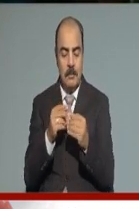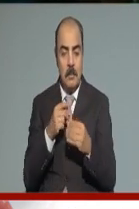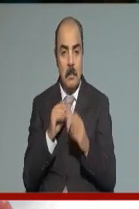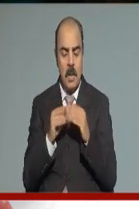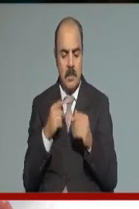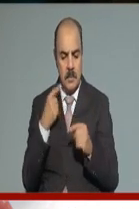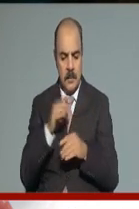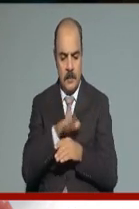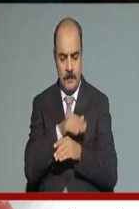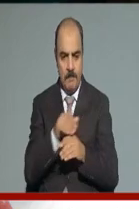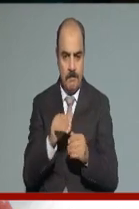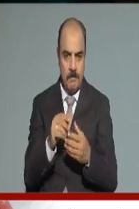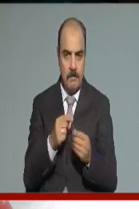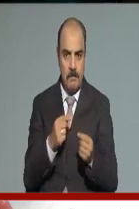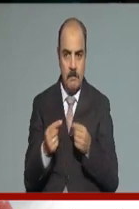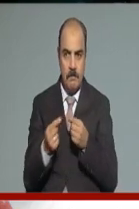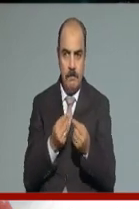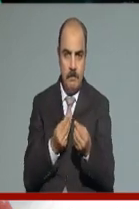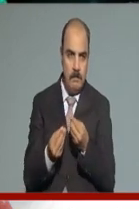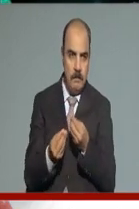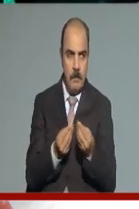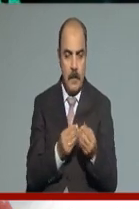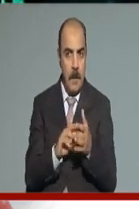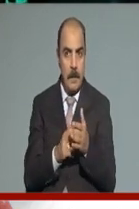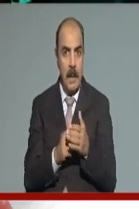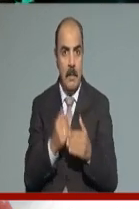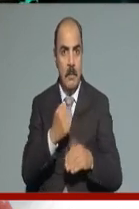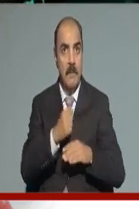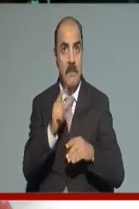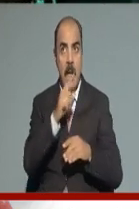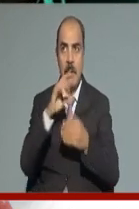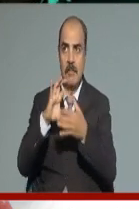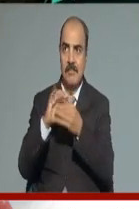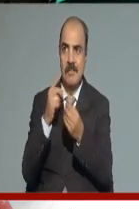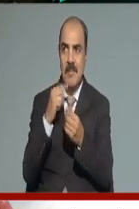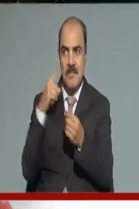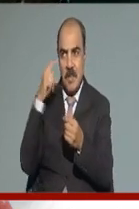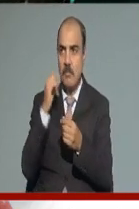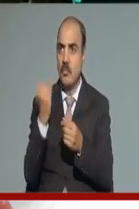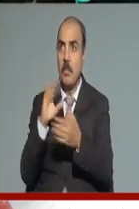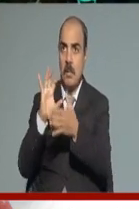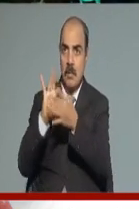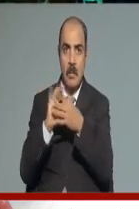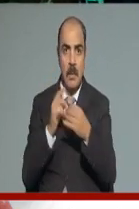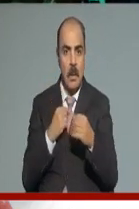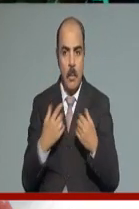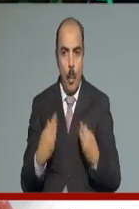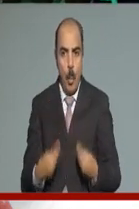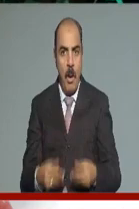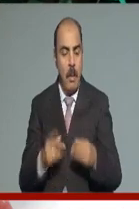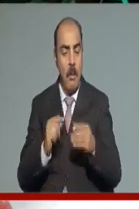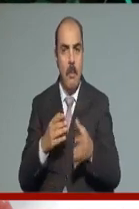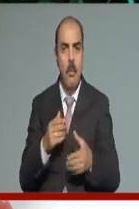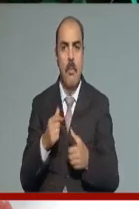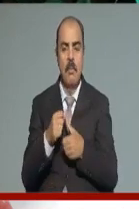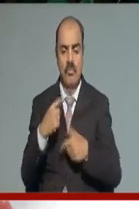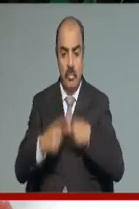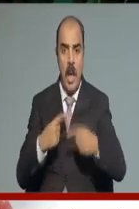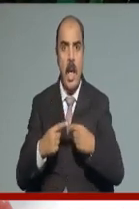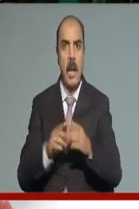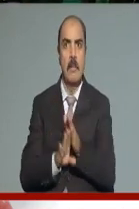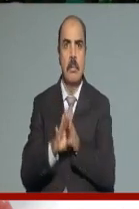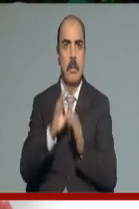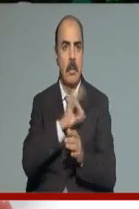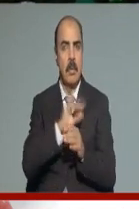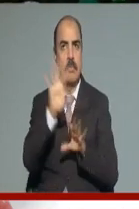نلتقي يبقى عندنا تواصل مع مثل هذه المؤسسات الدوليه متعدده الاطراف عشان نشارك مع بعض تجربه مصر وتجارب الدول